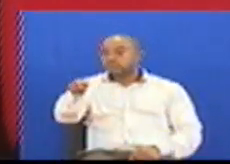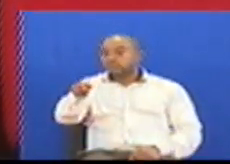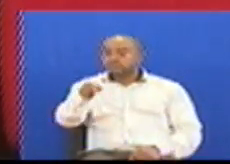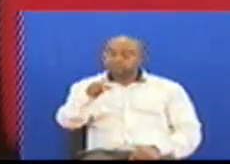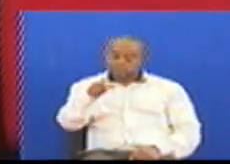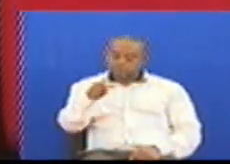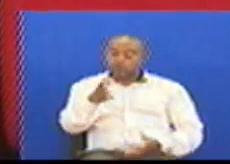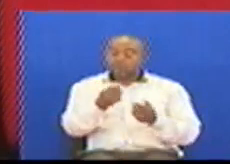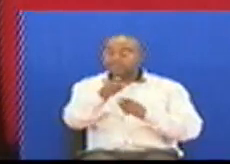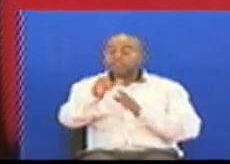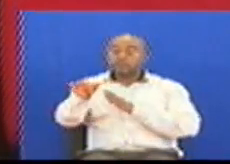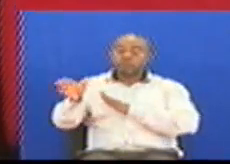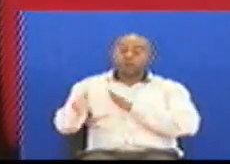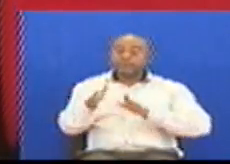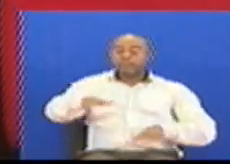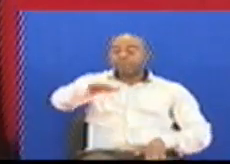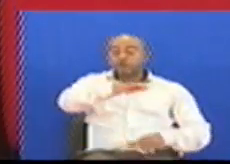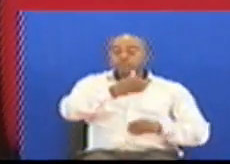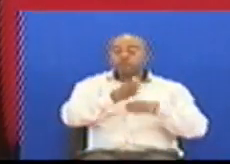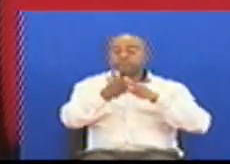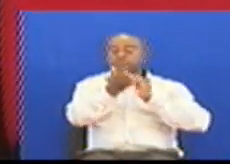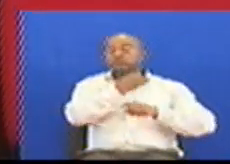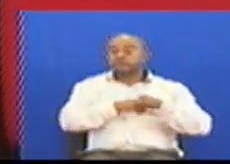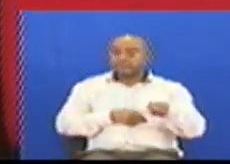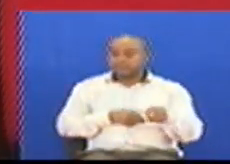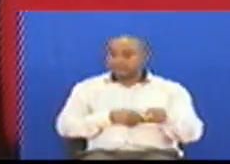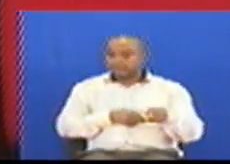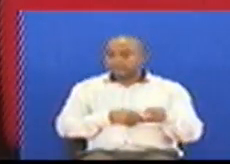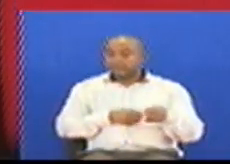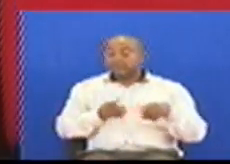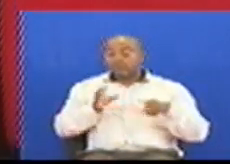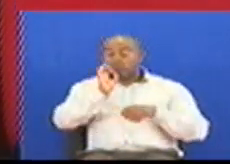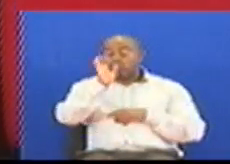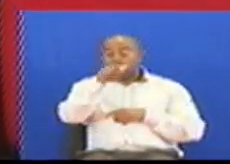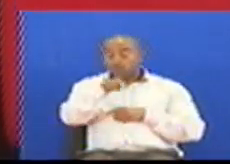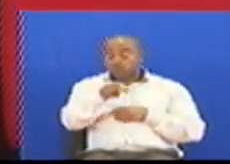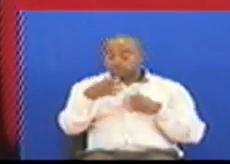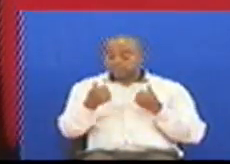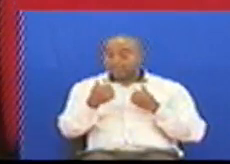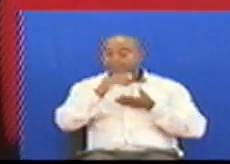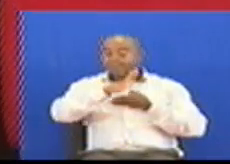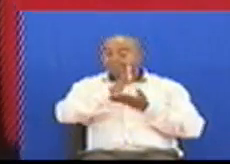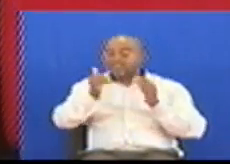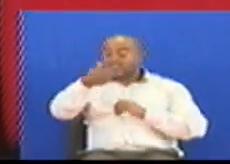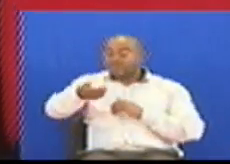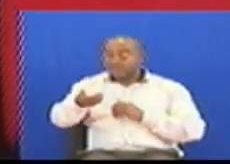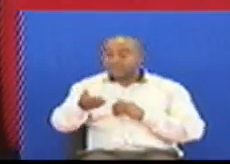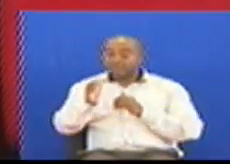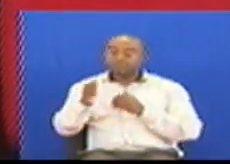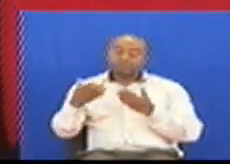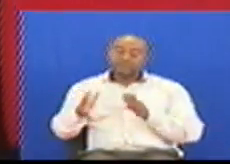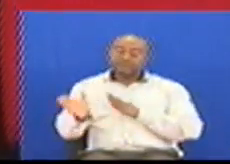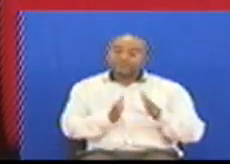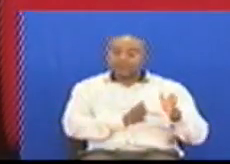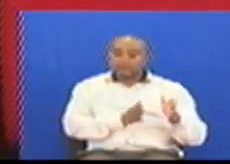hayo maboma. Mwaka huu vipo vijiji ambavyo vimejipanga, tunaomba serikali tusaidie shule ya msingi